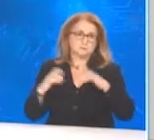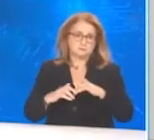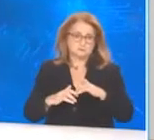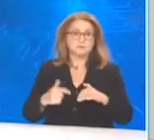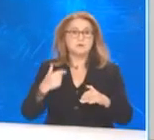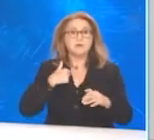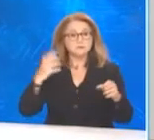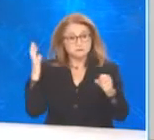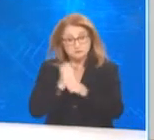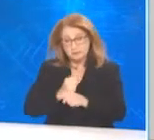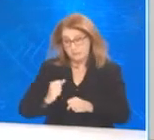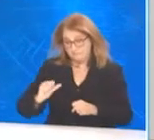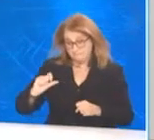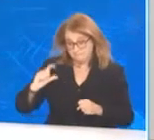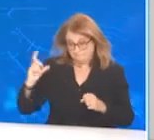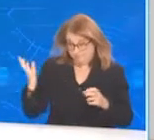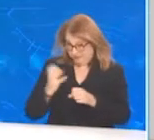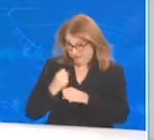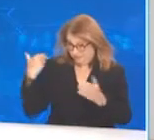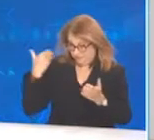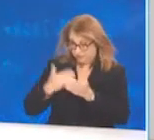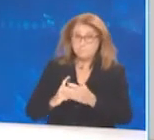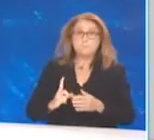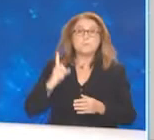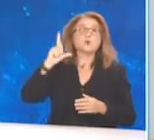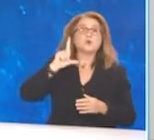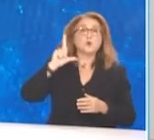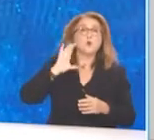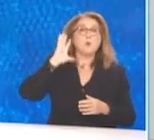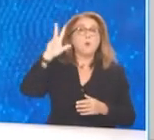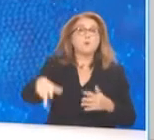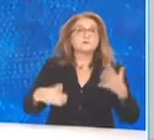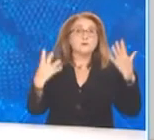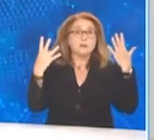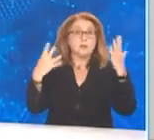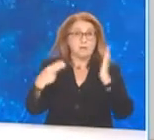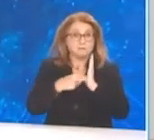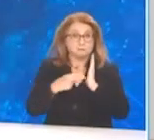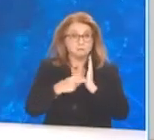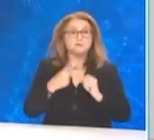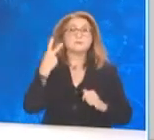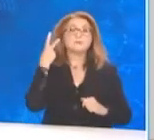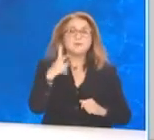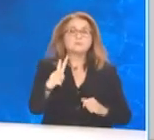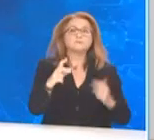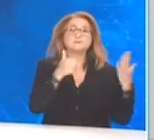1η Ιουλίου μέχρι τις 9 Αυγούστου διεξήθηκαν συνολικά στα σημεία εισόδου της χώρας